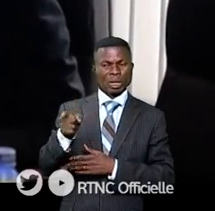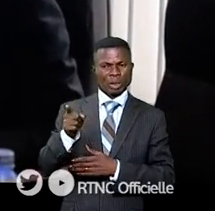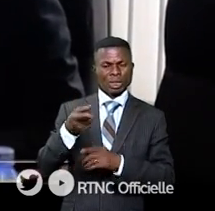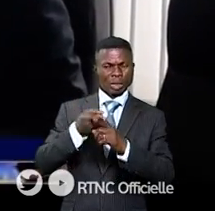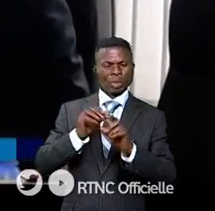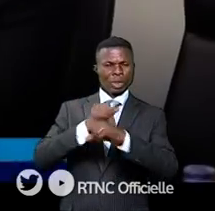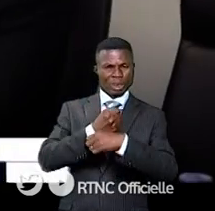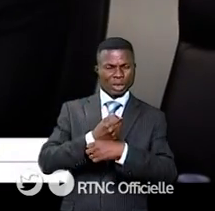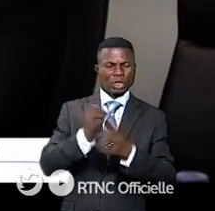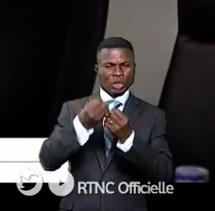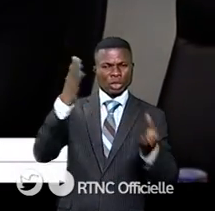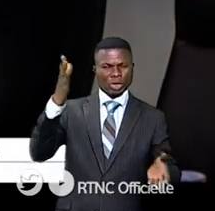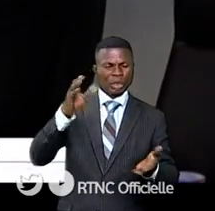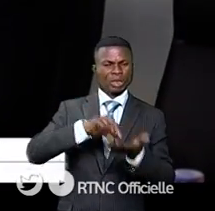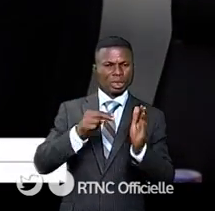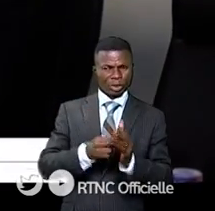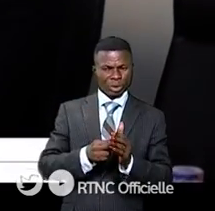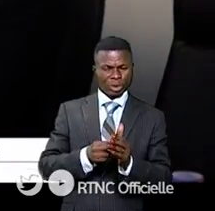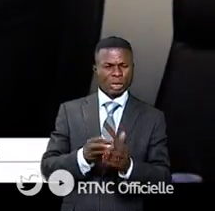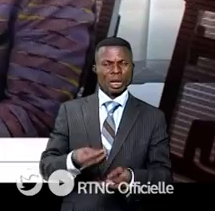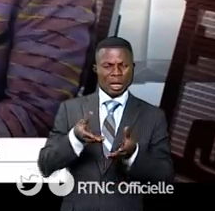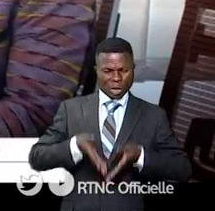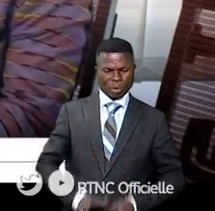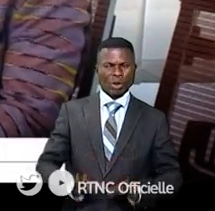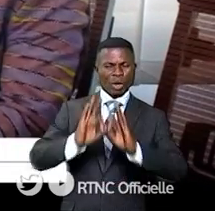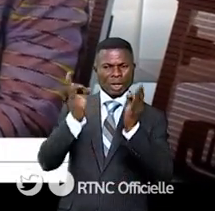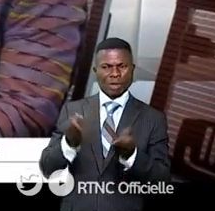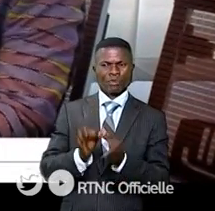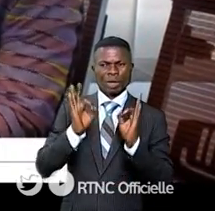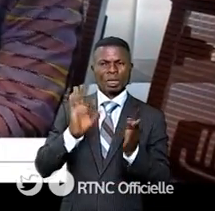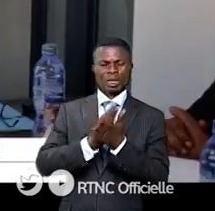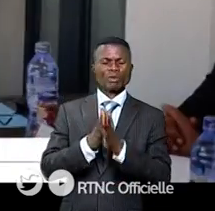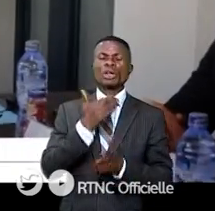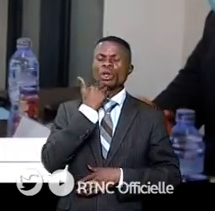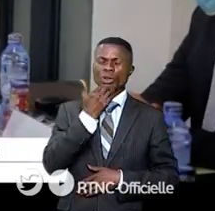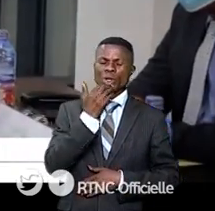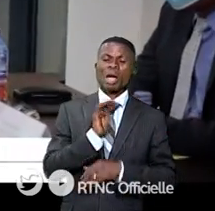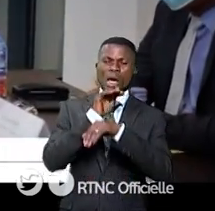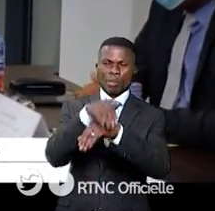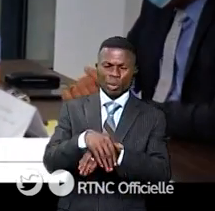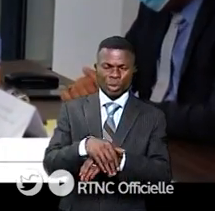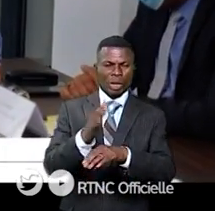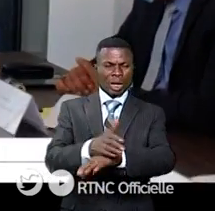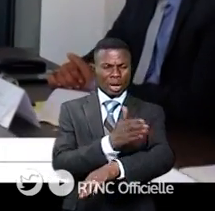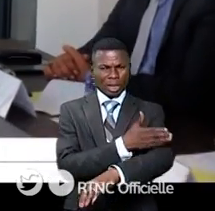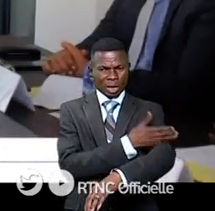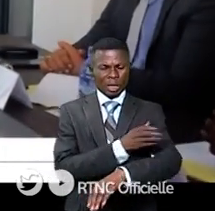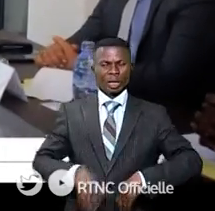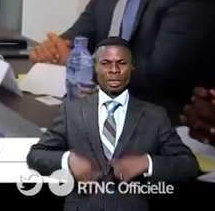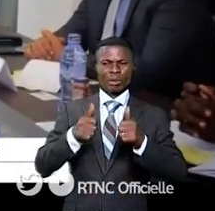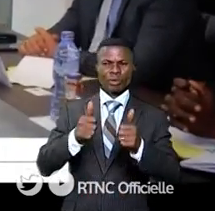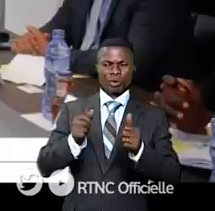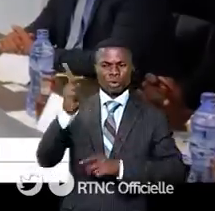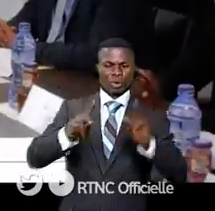la création de richesses, c'est-à-dire elle engendre de foyers de nouveaux riches et contribue à l'amélioration de vie de